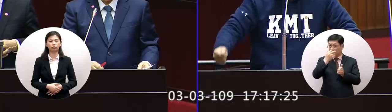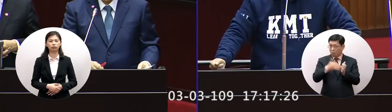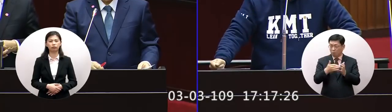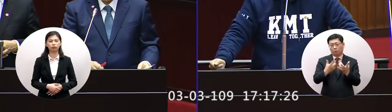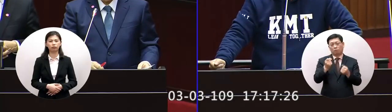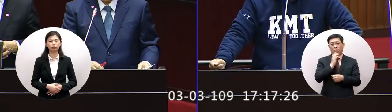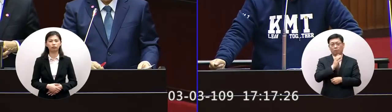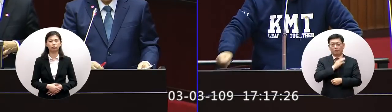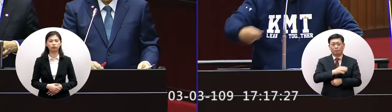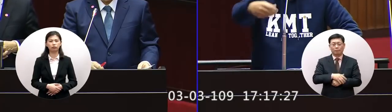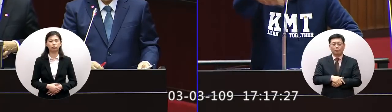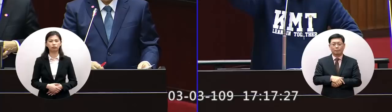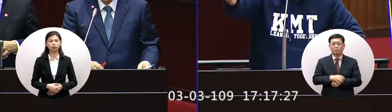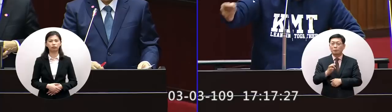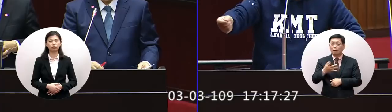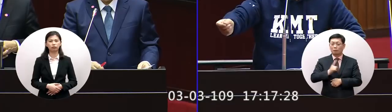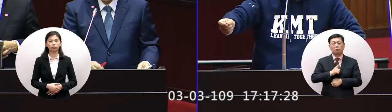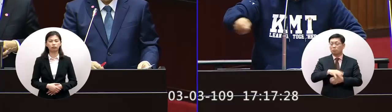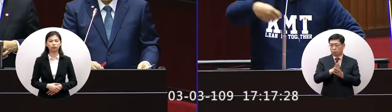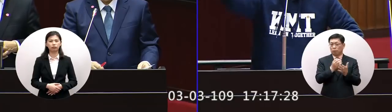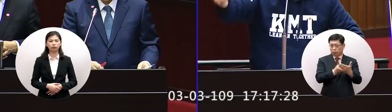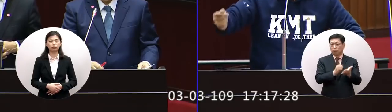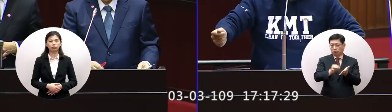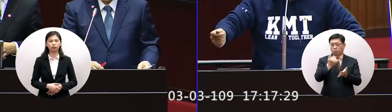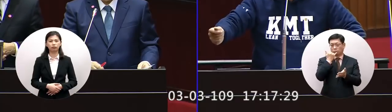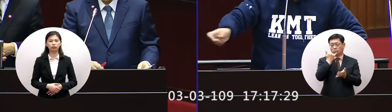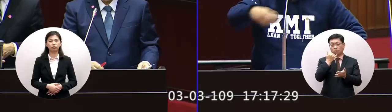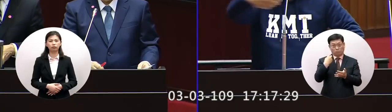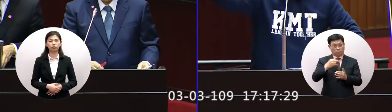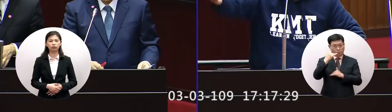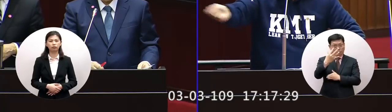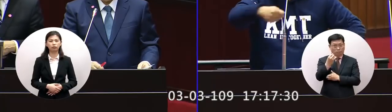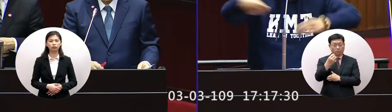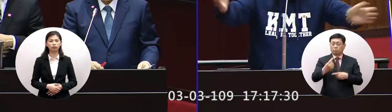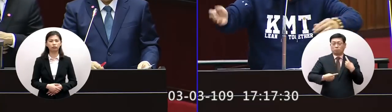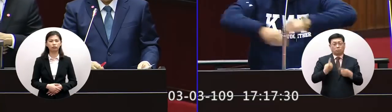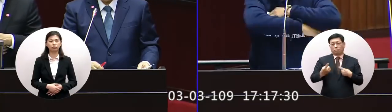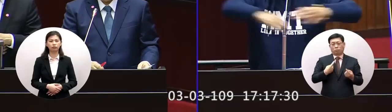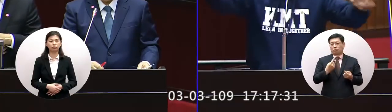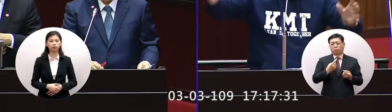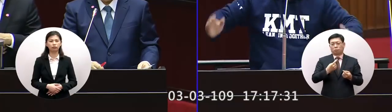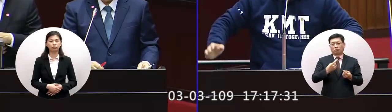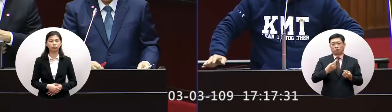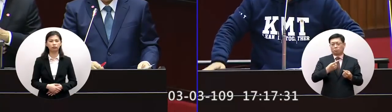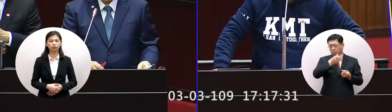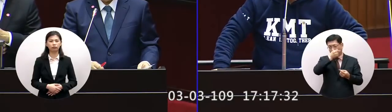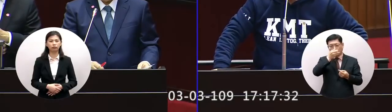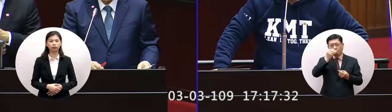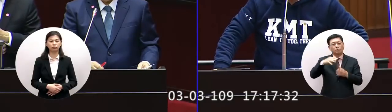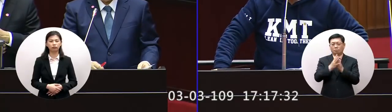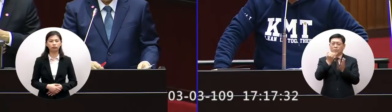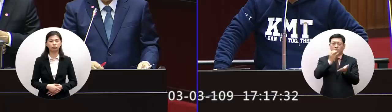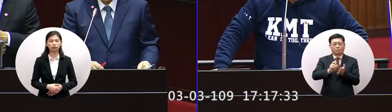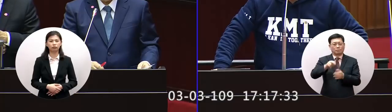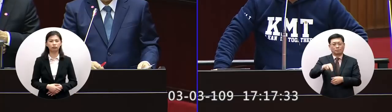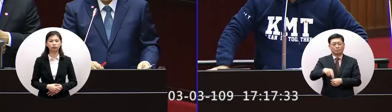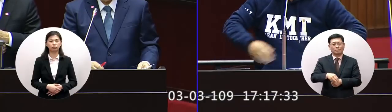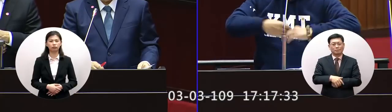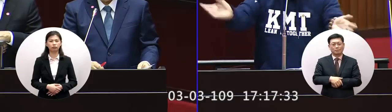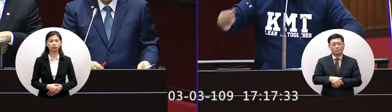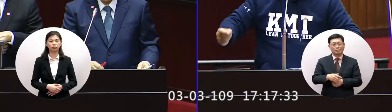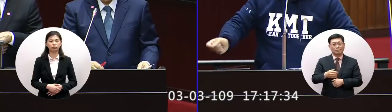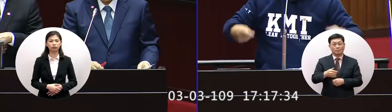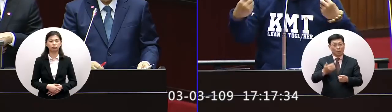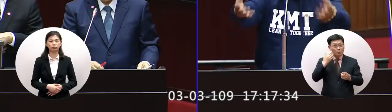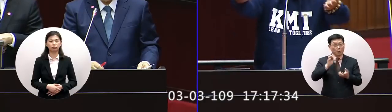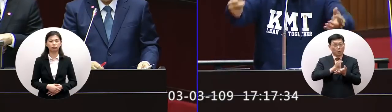一样没有用嘛？因为你们都可以留用嘛，而且留用无上限嘛，你们机关别、正式别，大家都可以通通的一起来嘛。甚